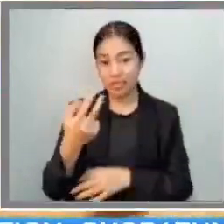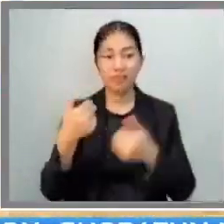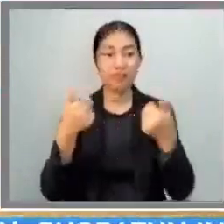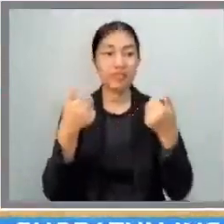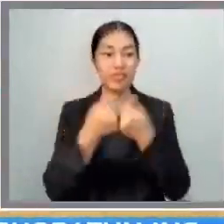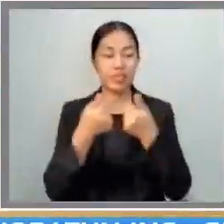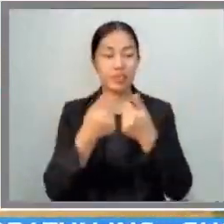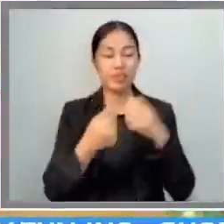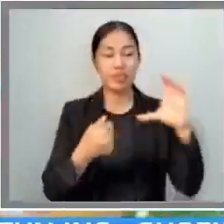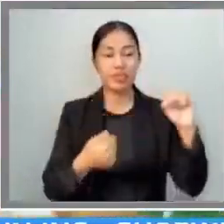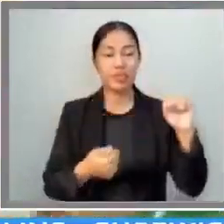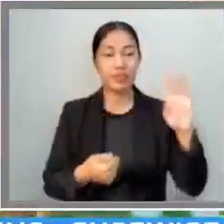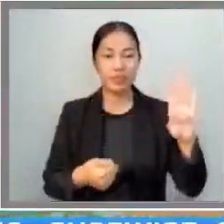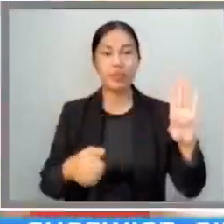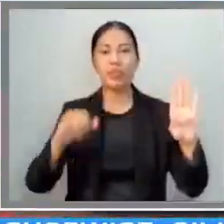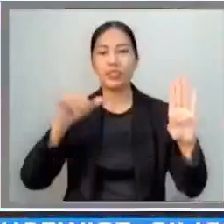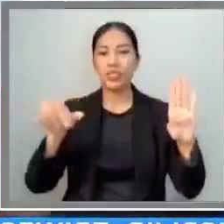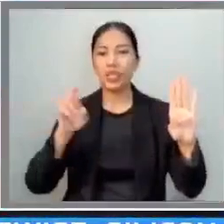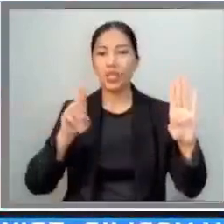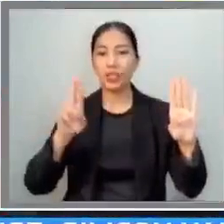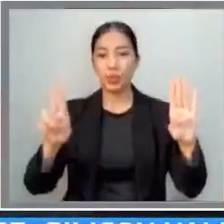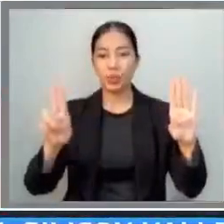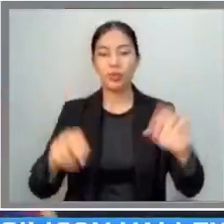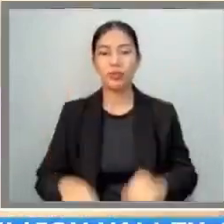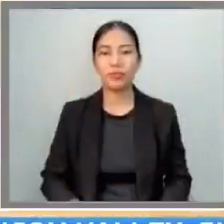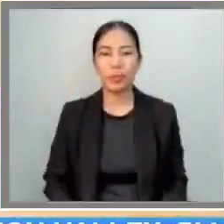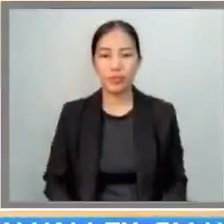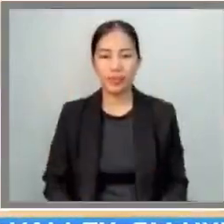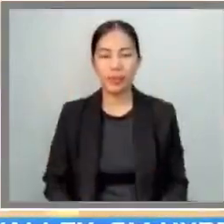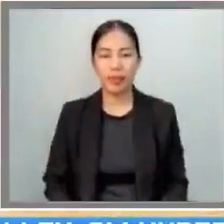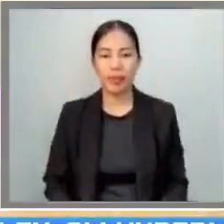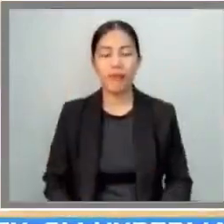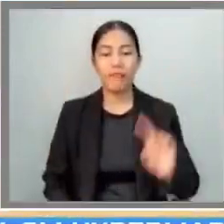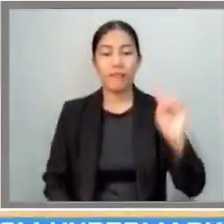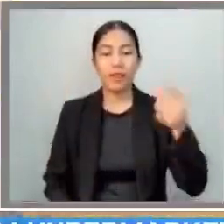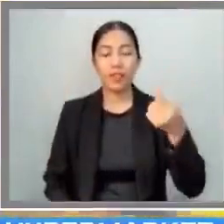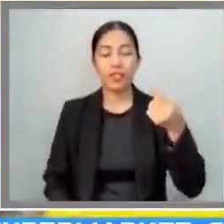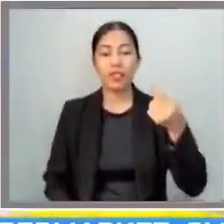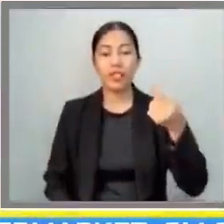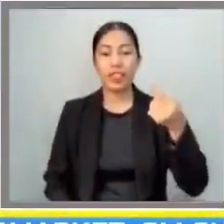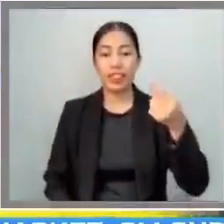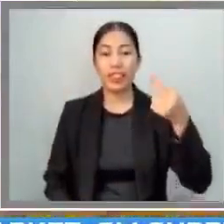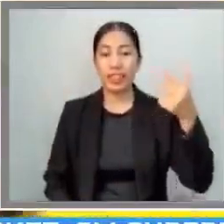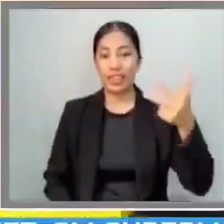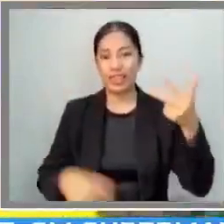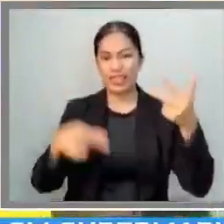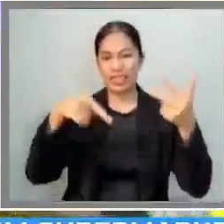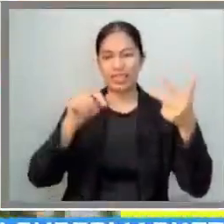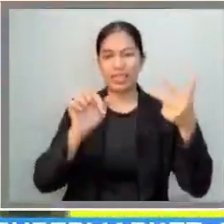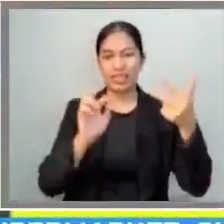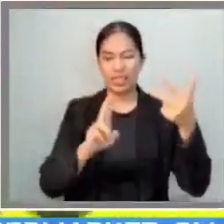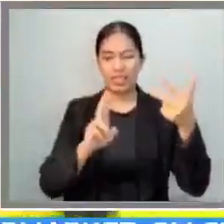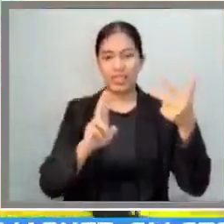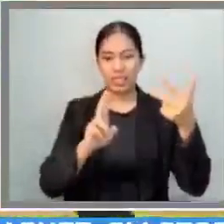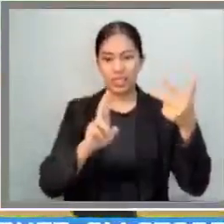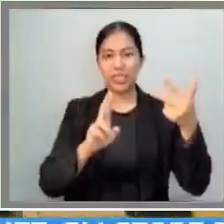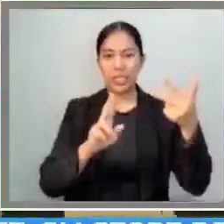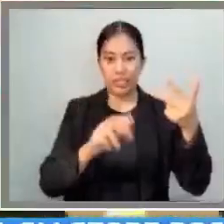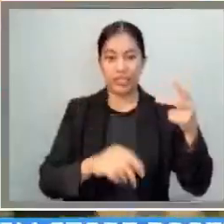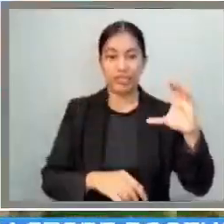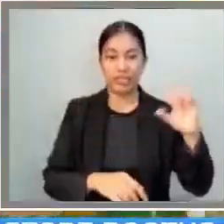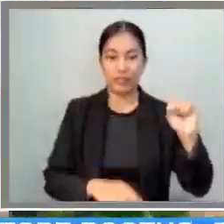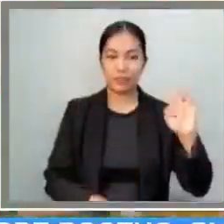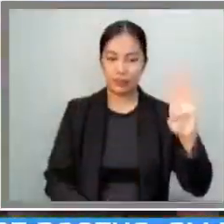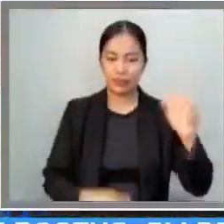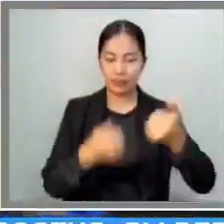Umalagwa sa puntos ang Binild sa first 3 quarters. Pero pagpasok ng fourth quarter, nakahabol ang JRU hanggang